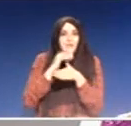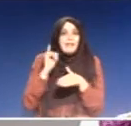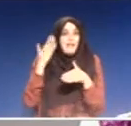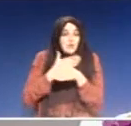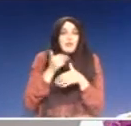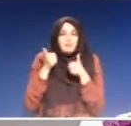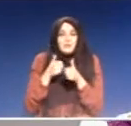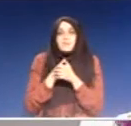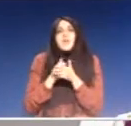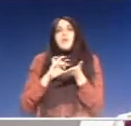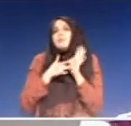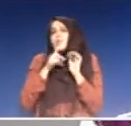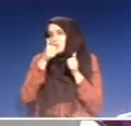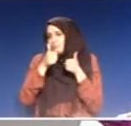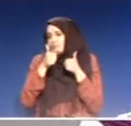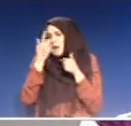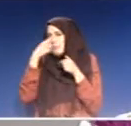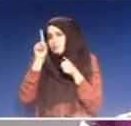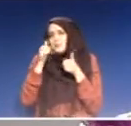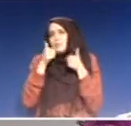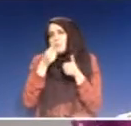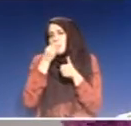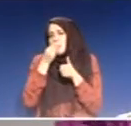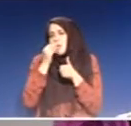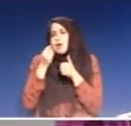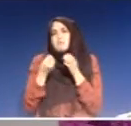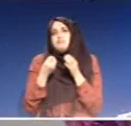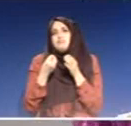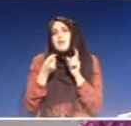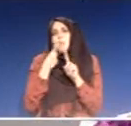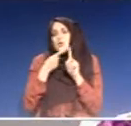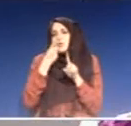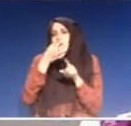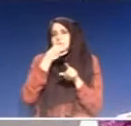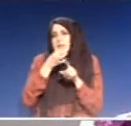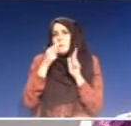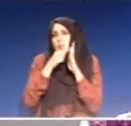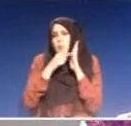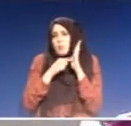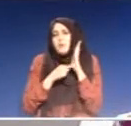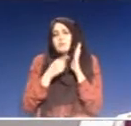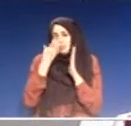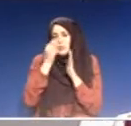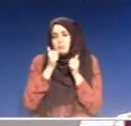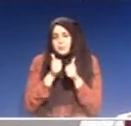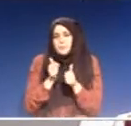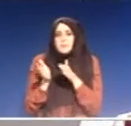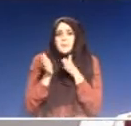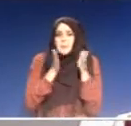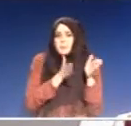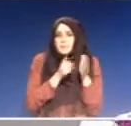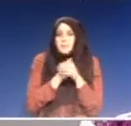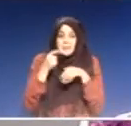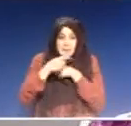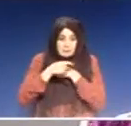جيجيكا كل ما تفضلت به هو مهم جدا بالنسبة للخبرة العقارية